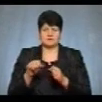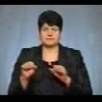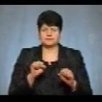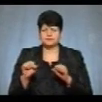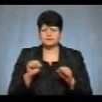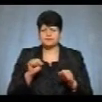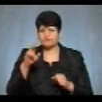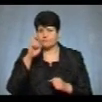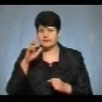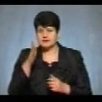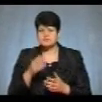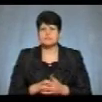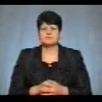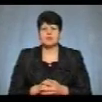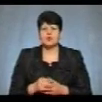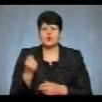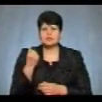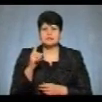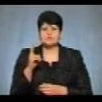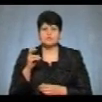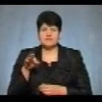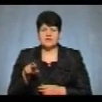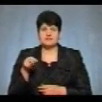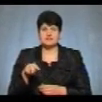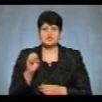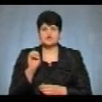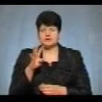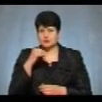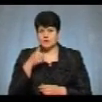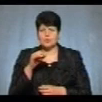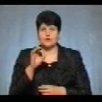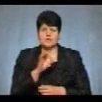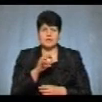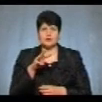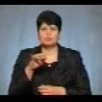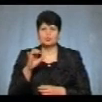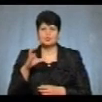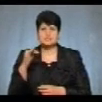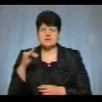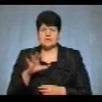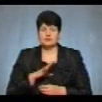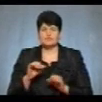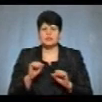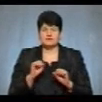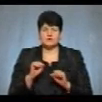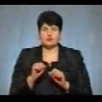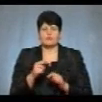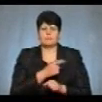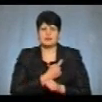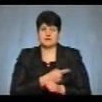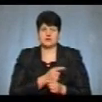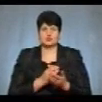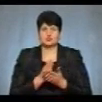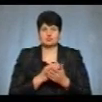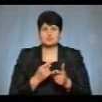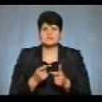на європейську інтеграцію. 11 квітня 2014-го Олег Мусій, який був керівником медичної служби Майдану, назвав